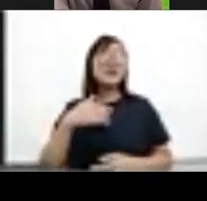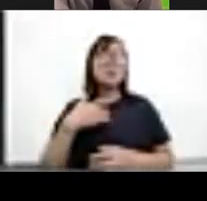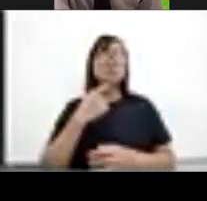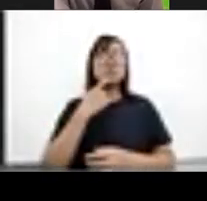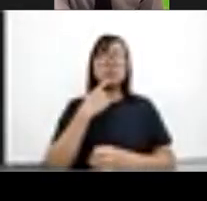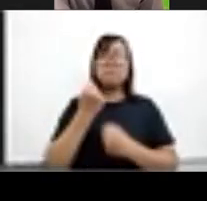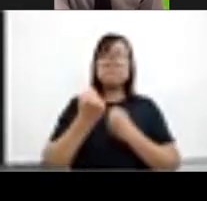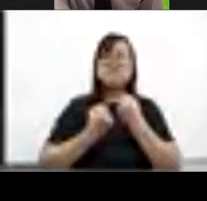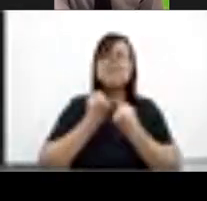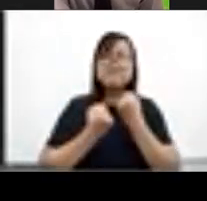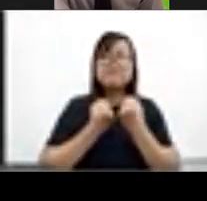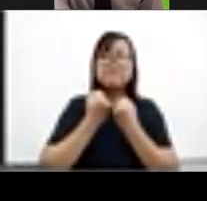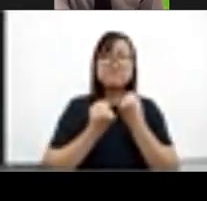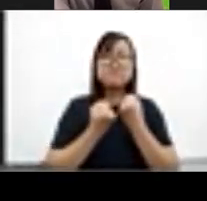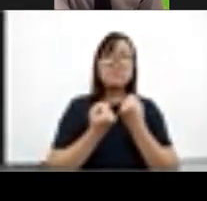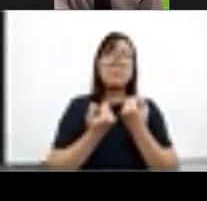online